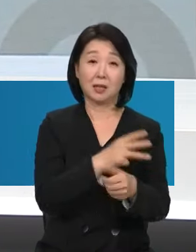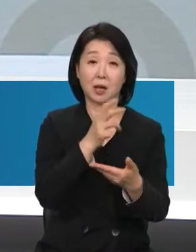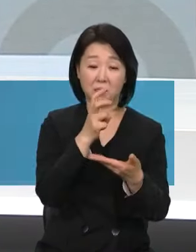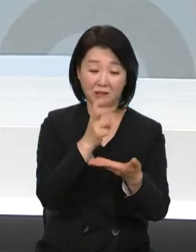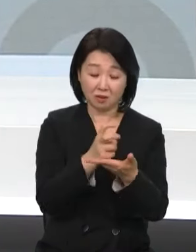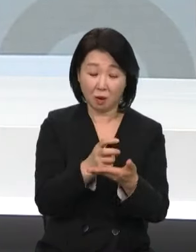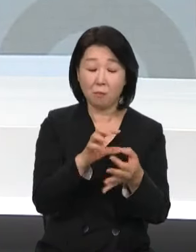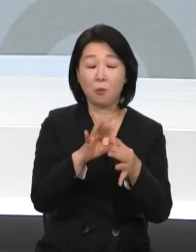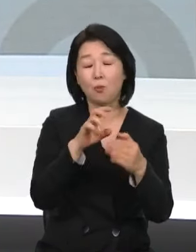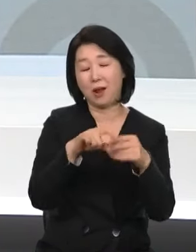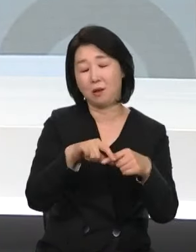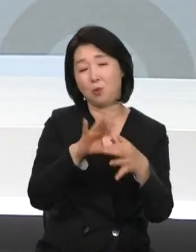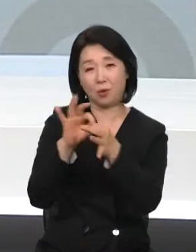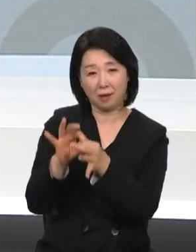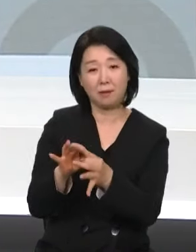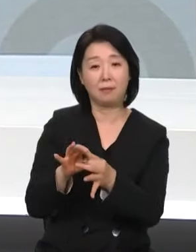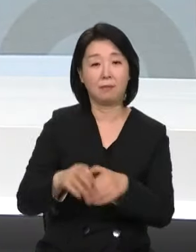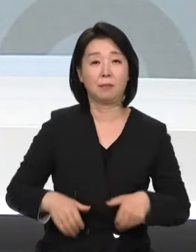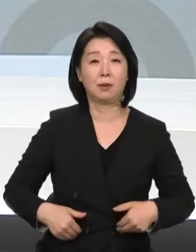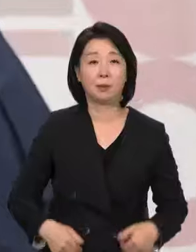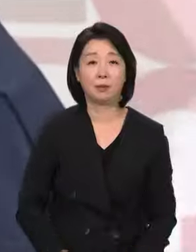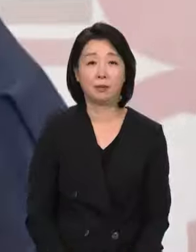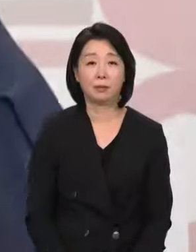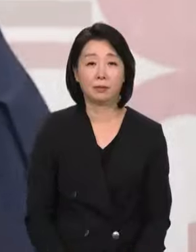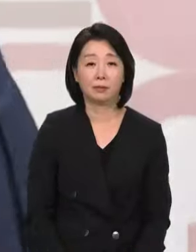보입니다. 유한울 기자입니다.